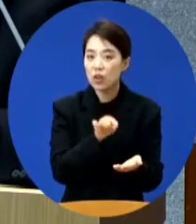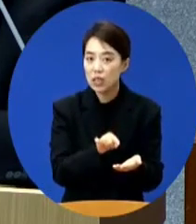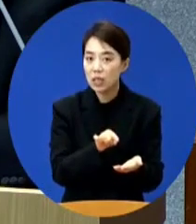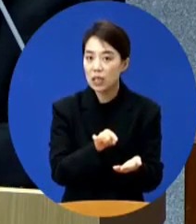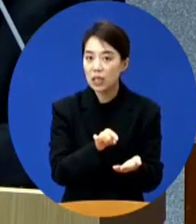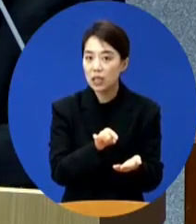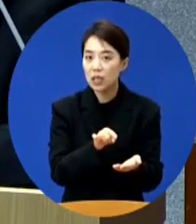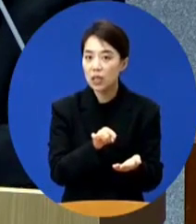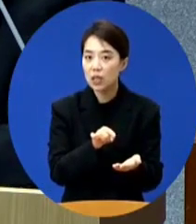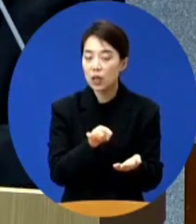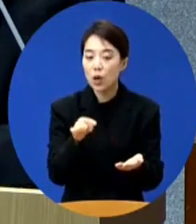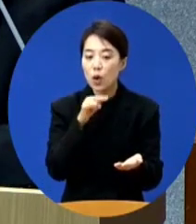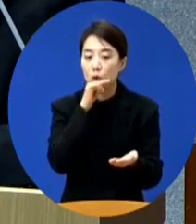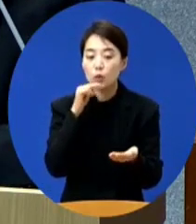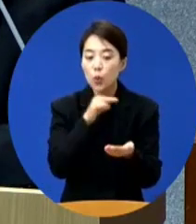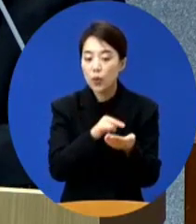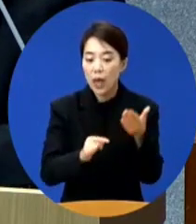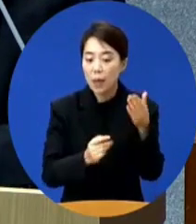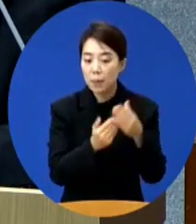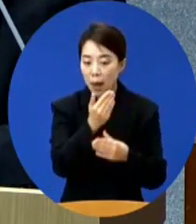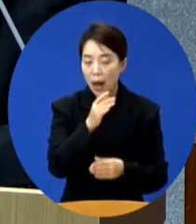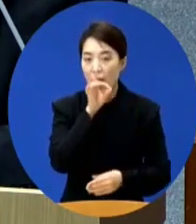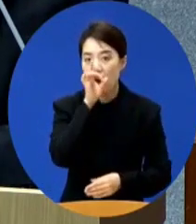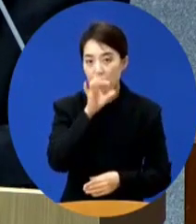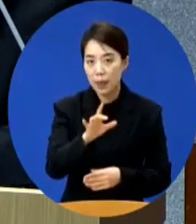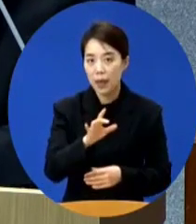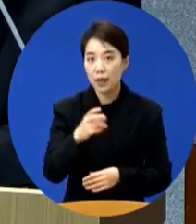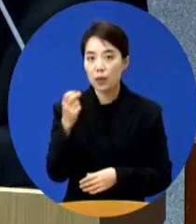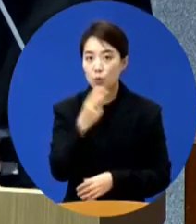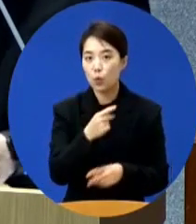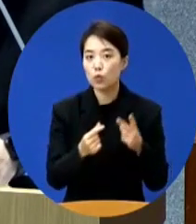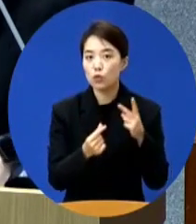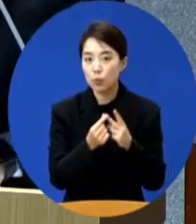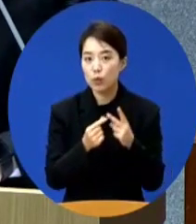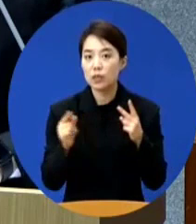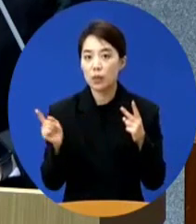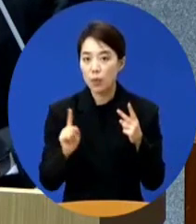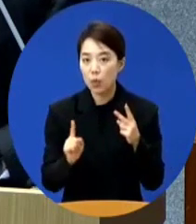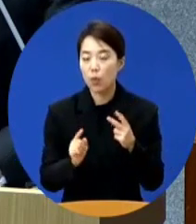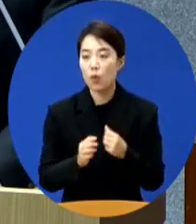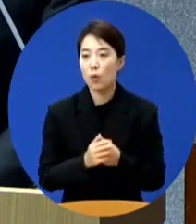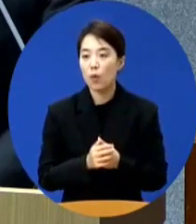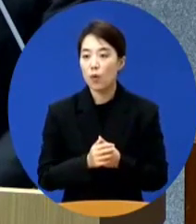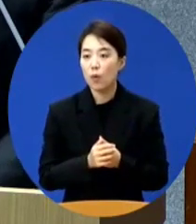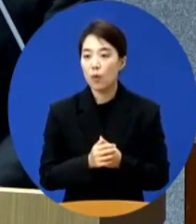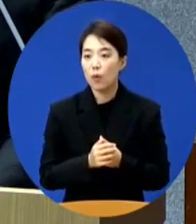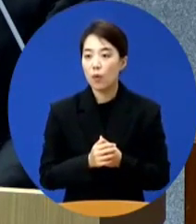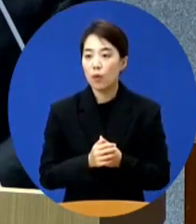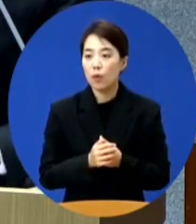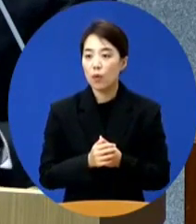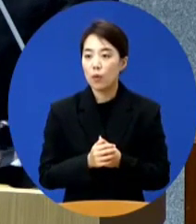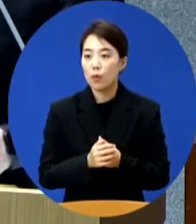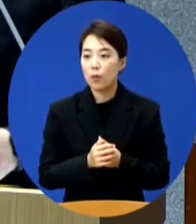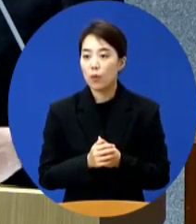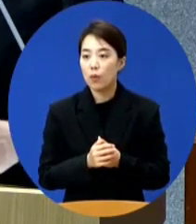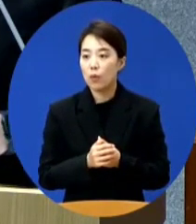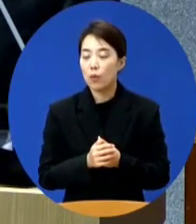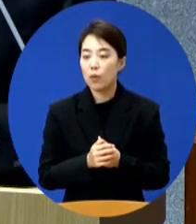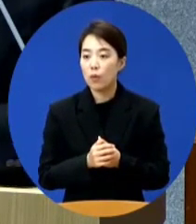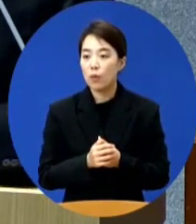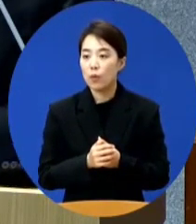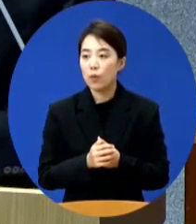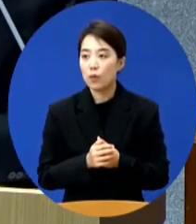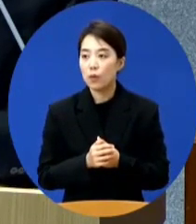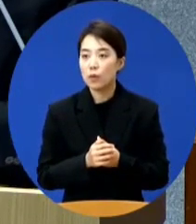절대 손해가 발생하는 일이 있어서는 절대 안 된다. 두 번째로는 그렇다고 해서 우리가 지금 이